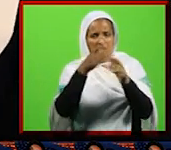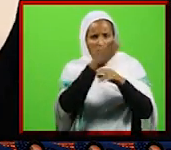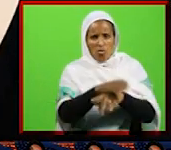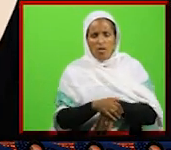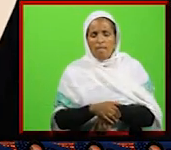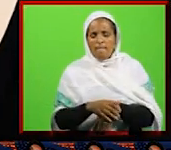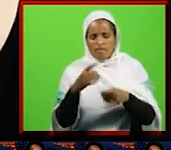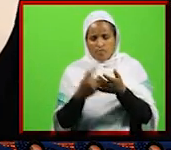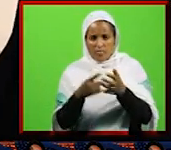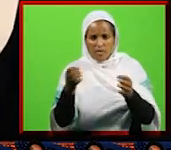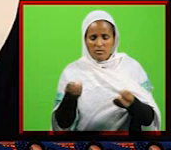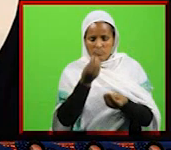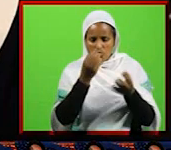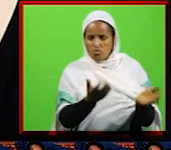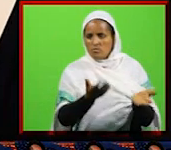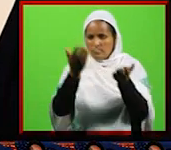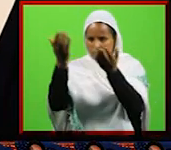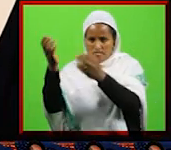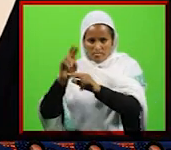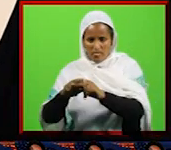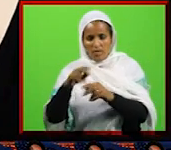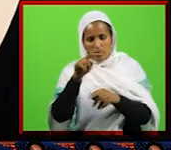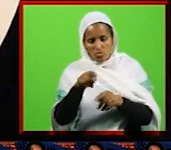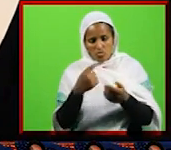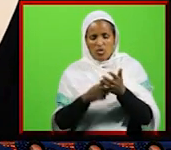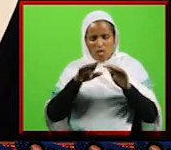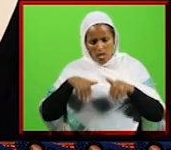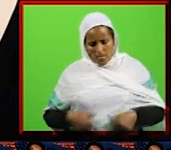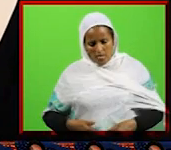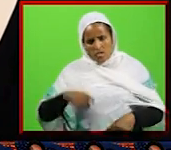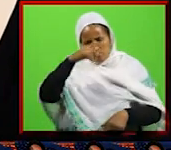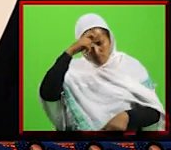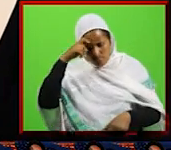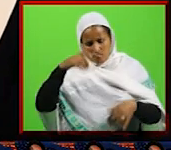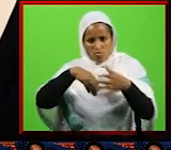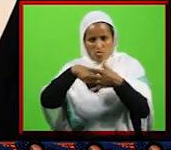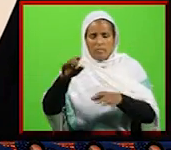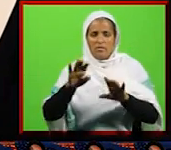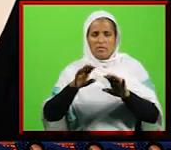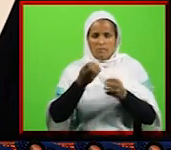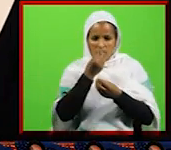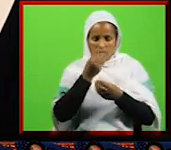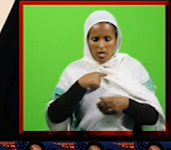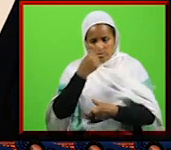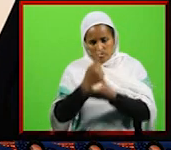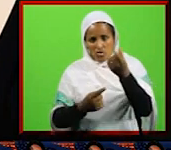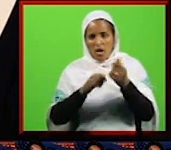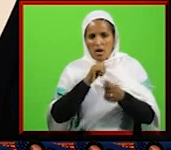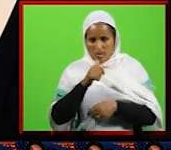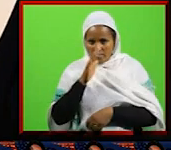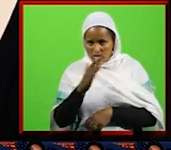ማዱን አፋርጋ አንስታ ወደ ጓዳ አስገብታ በይሱ ይሄ የደከመበት የወጣበት የወረደበት ምግብ ነው የኔ ብቻ